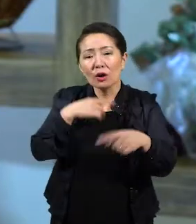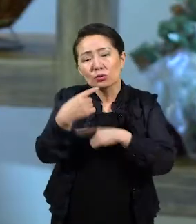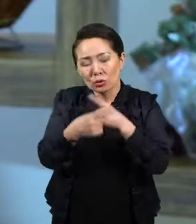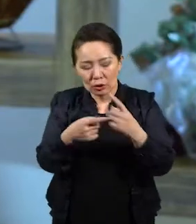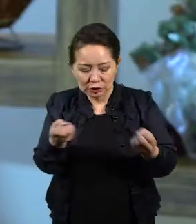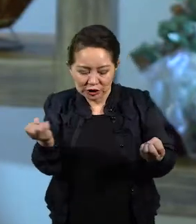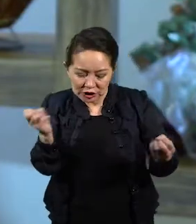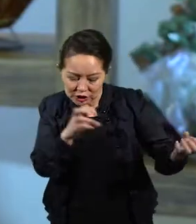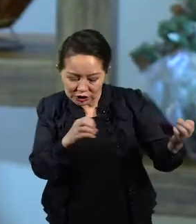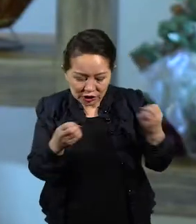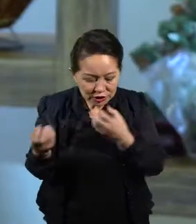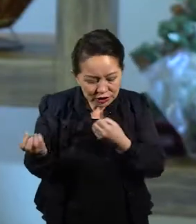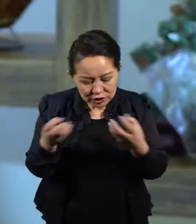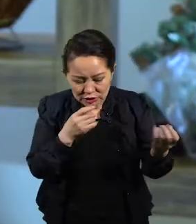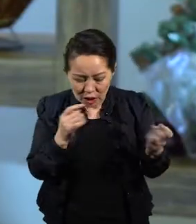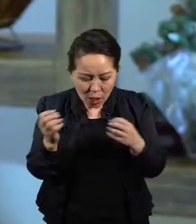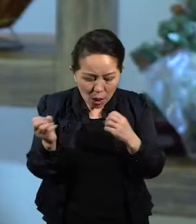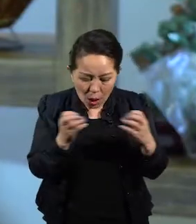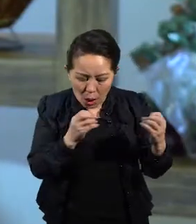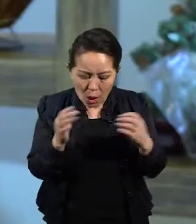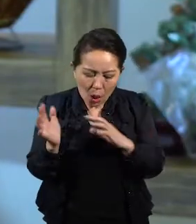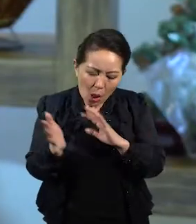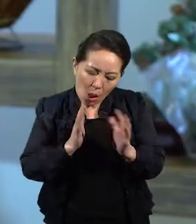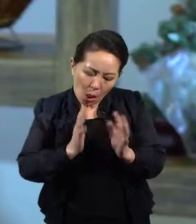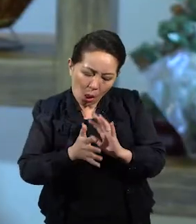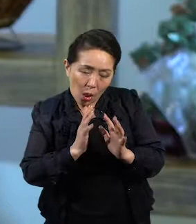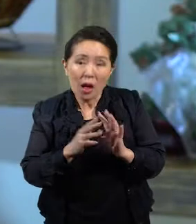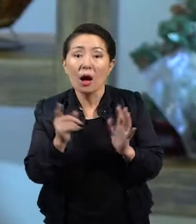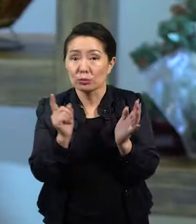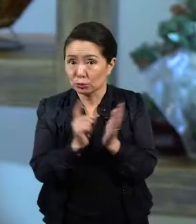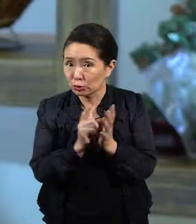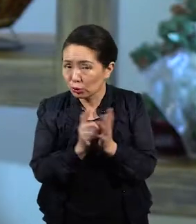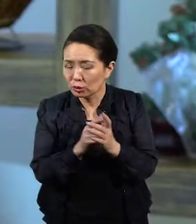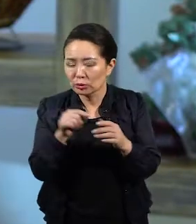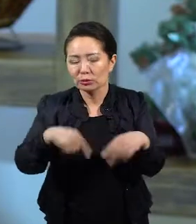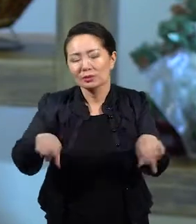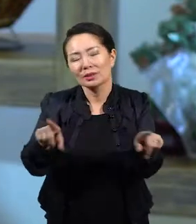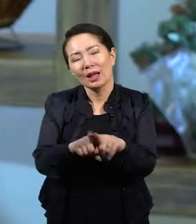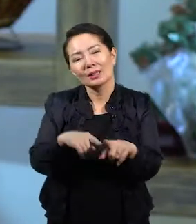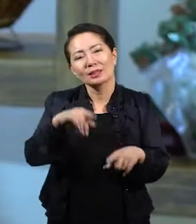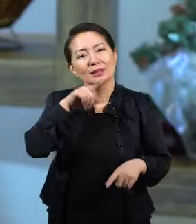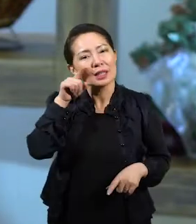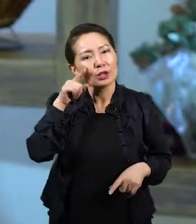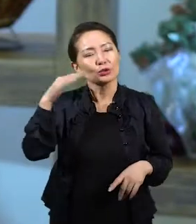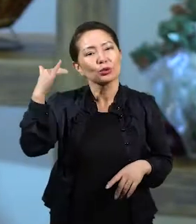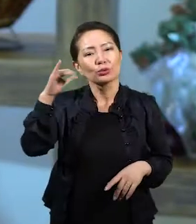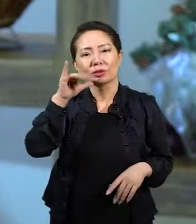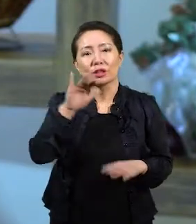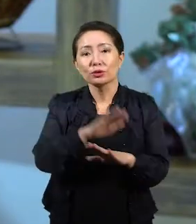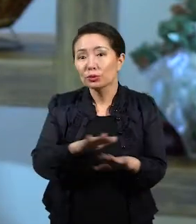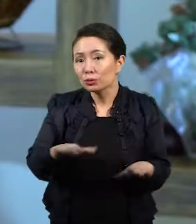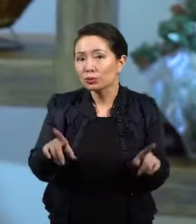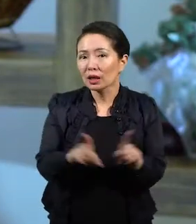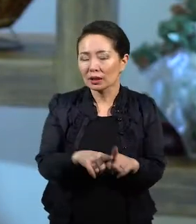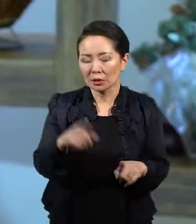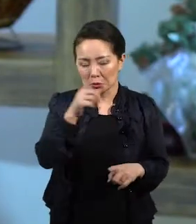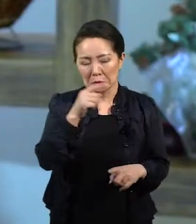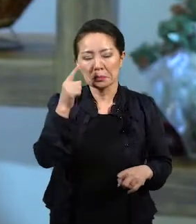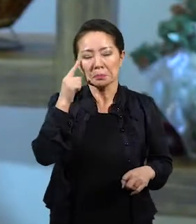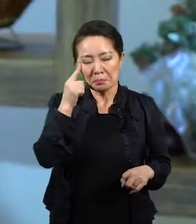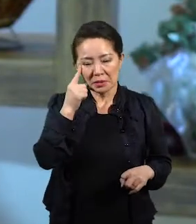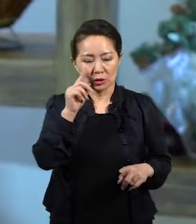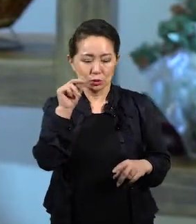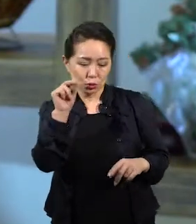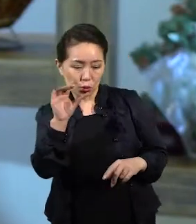хоорондоо ярилцах нь чухал юм. Үүнтэй адилхан ч гэсэндээ залуучууд, өсвөр насны хүүхдүүд та бүхэн ч гэсэндээ мэдсэн сурсан